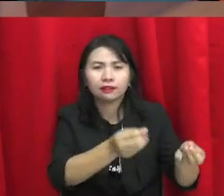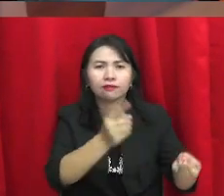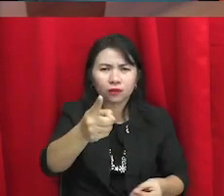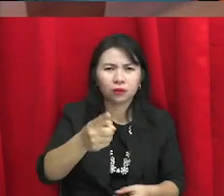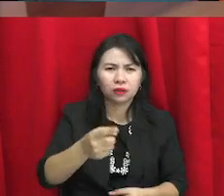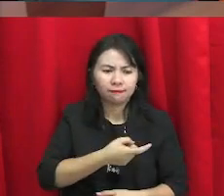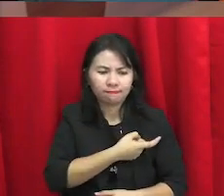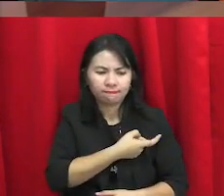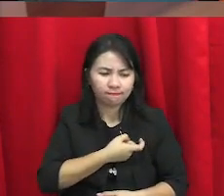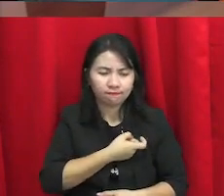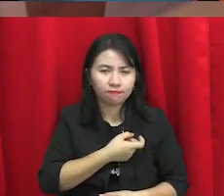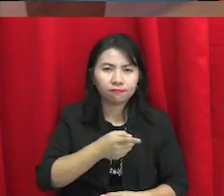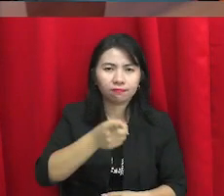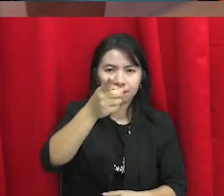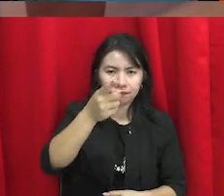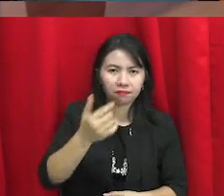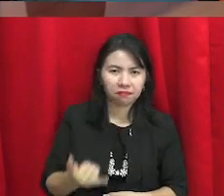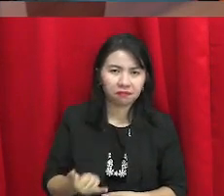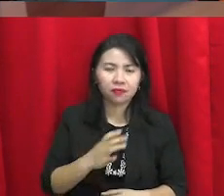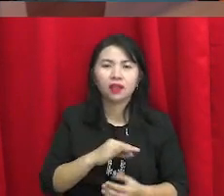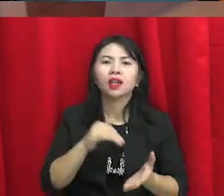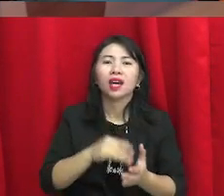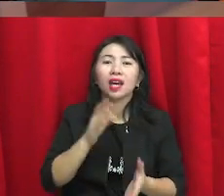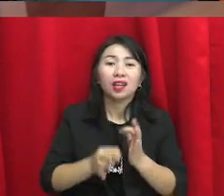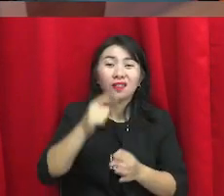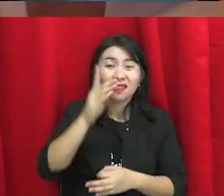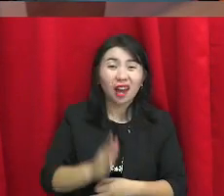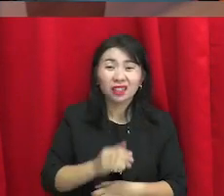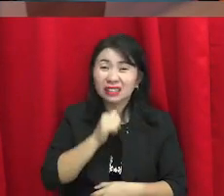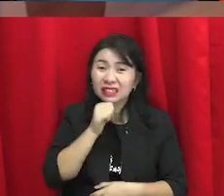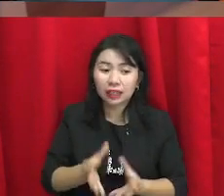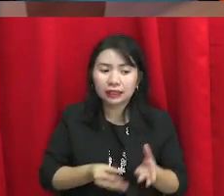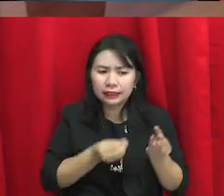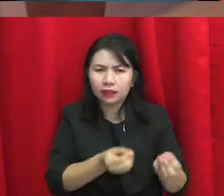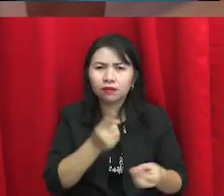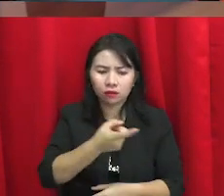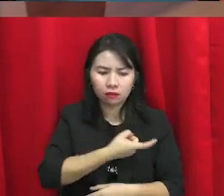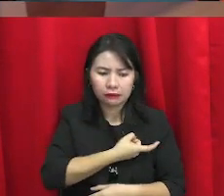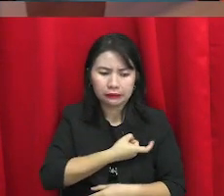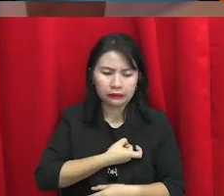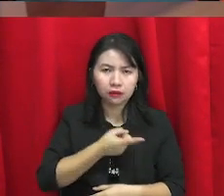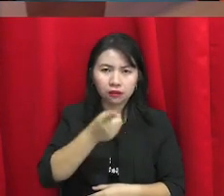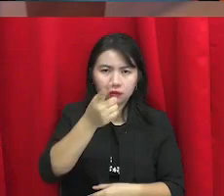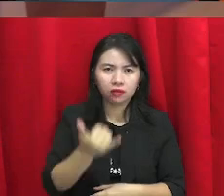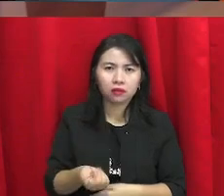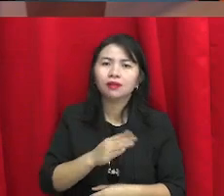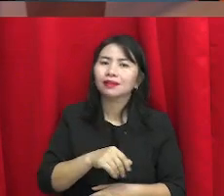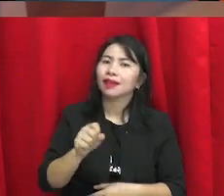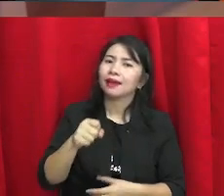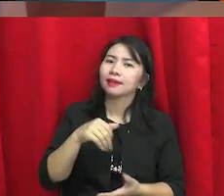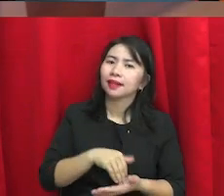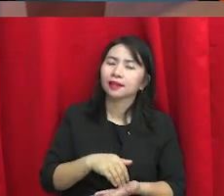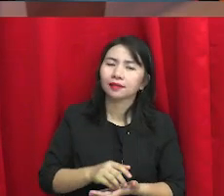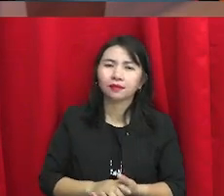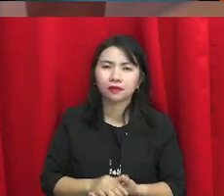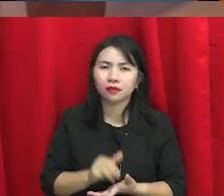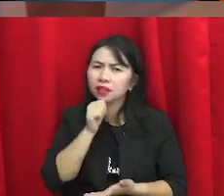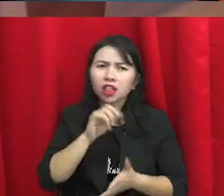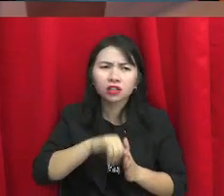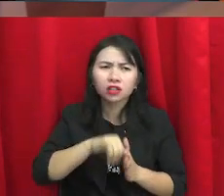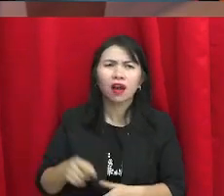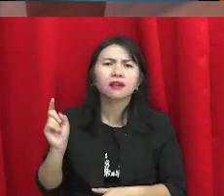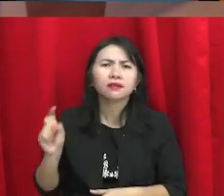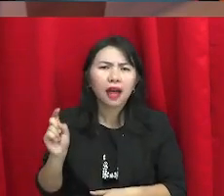Amen. Napakasimple, di ba? Pag hindi binigay yan sa ilang Diyos, napakasama ng loob mo. Eh siyempre, hindi naman yan agad-agad. Ito